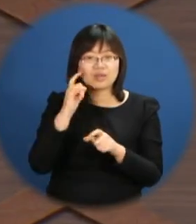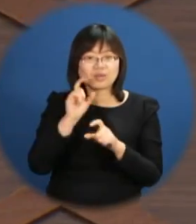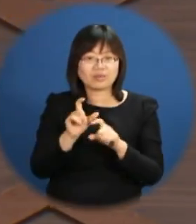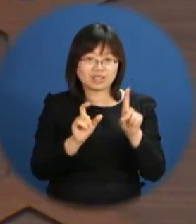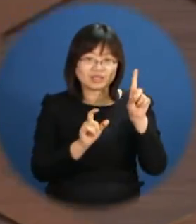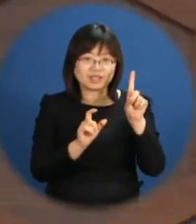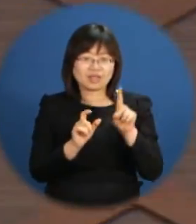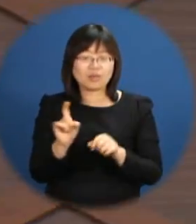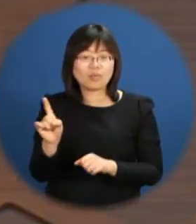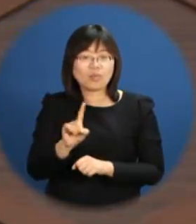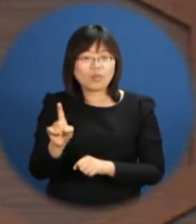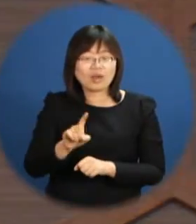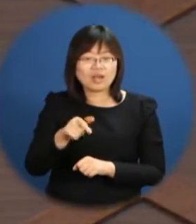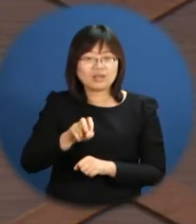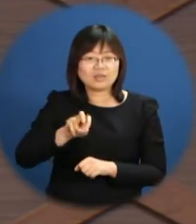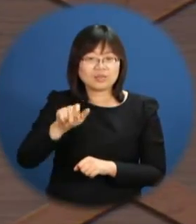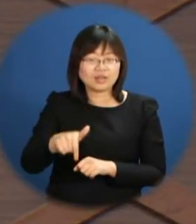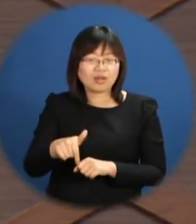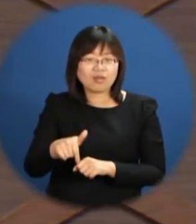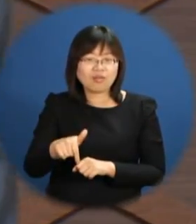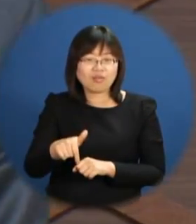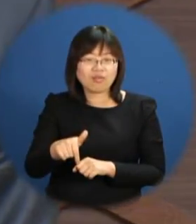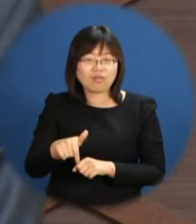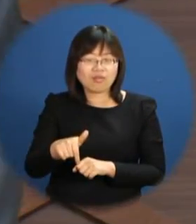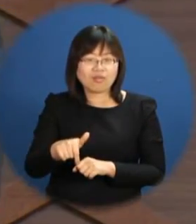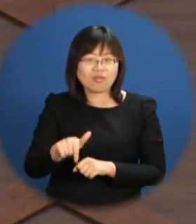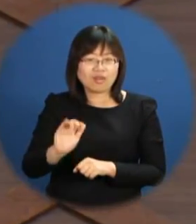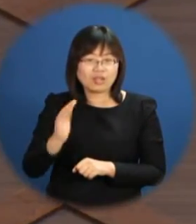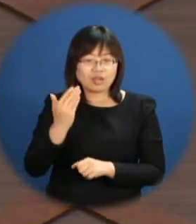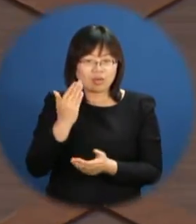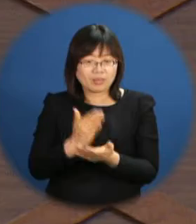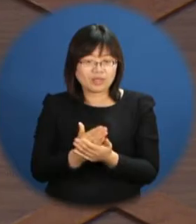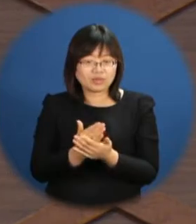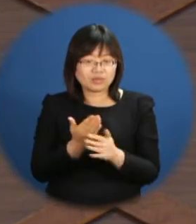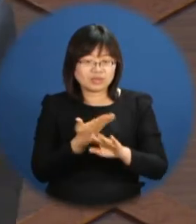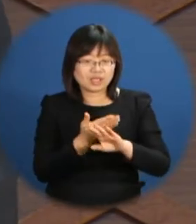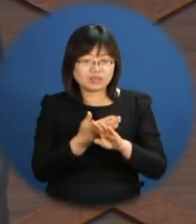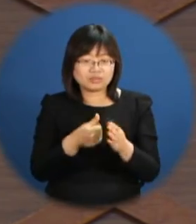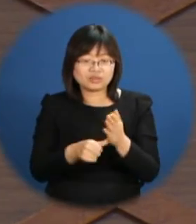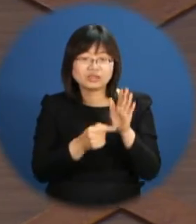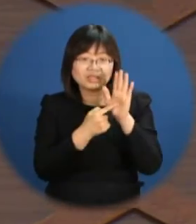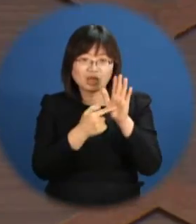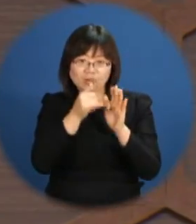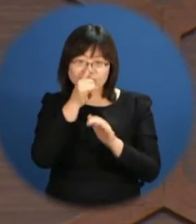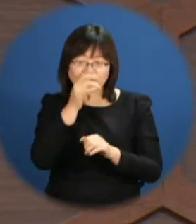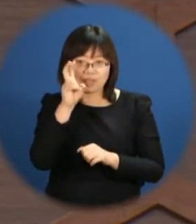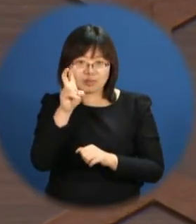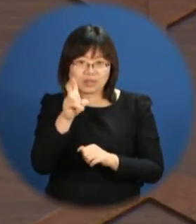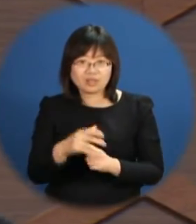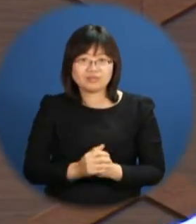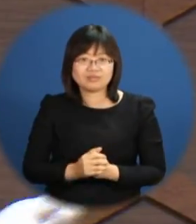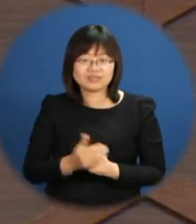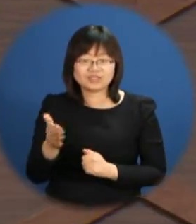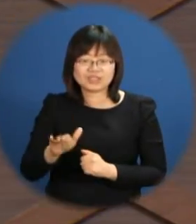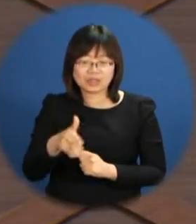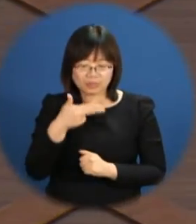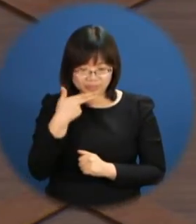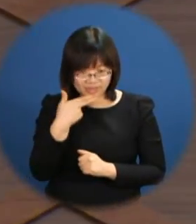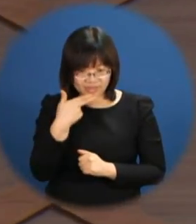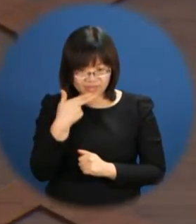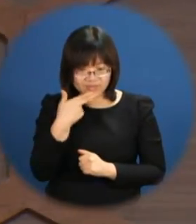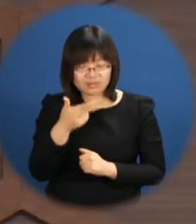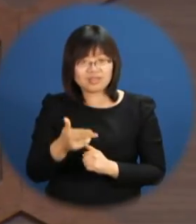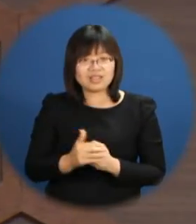뭔가가 따 1 금속이 된 금서 쾌 가 금속 된거 말고 또 다른 물질이 나오고 있을 거라 근데 없단 말이에요